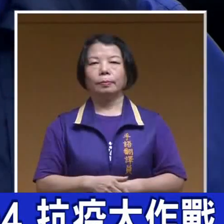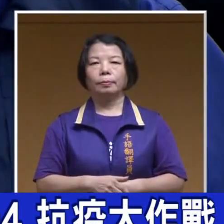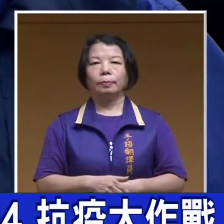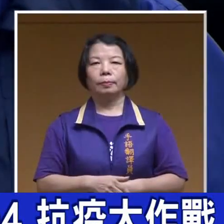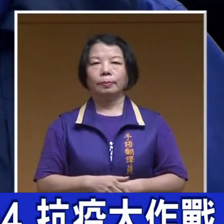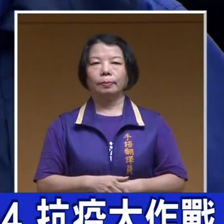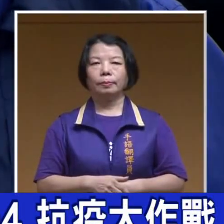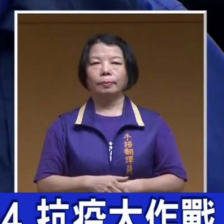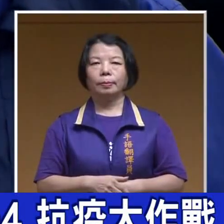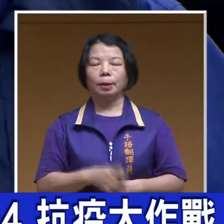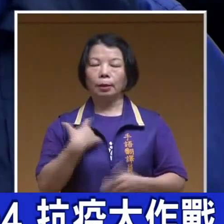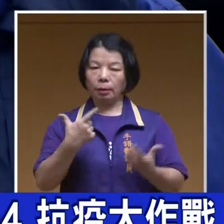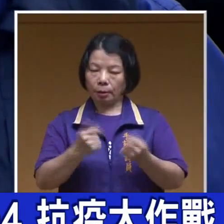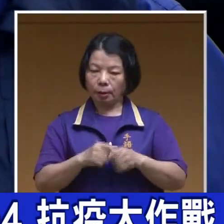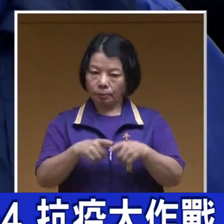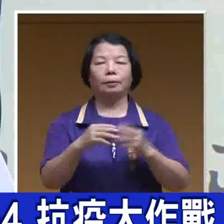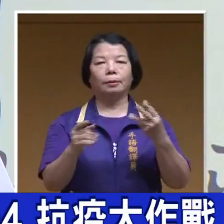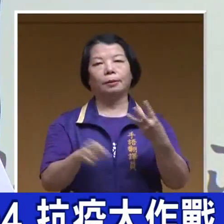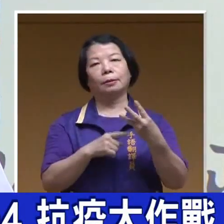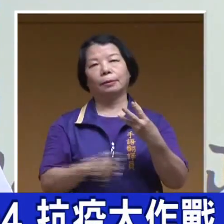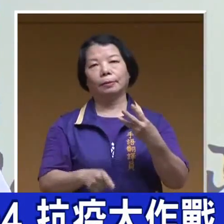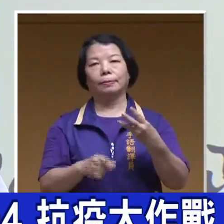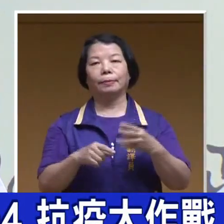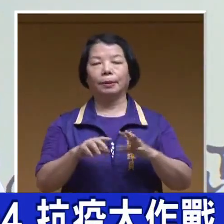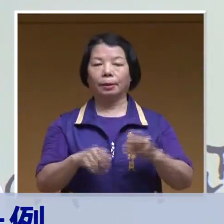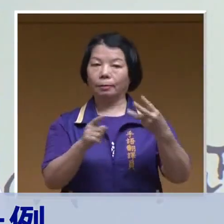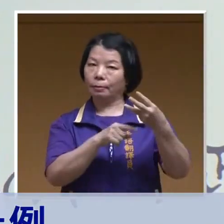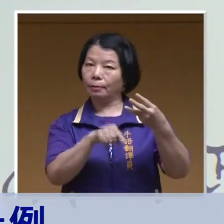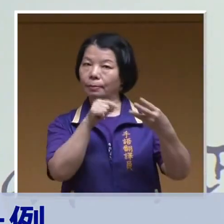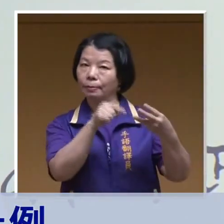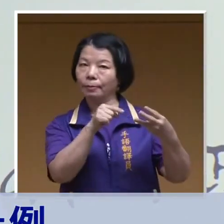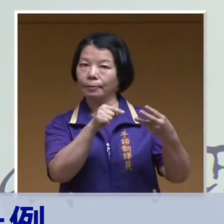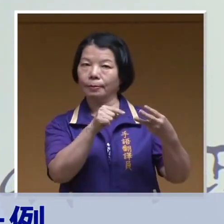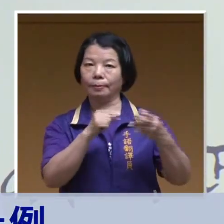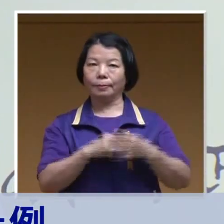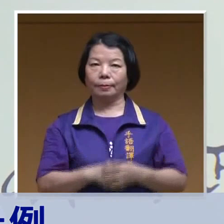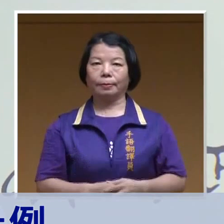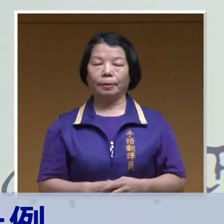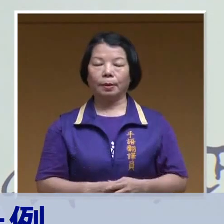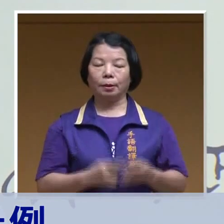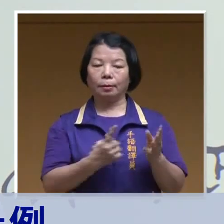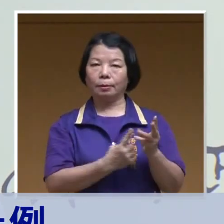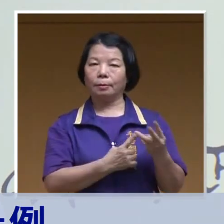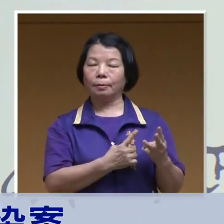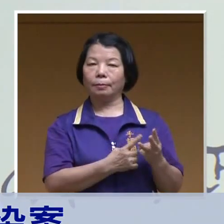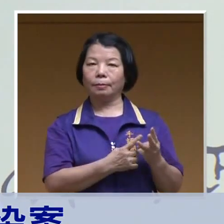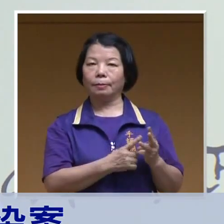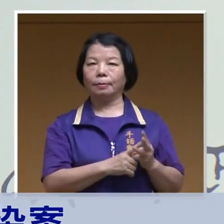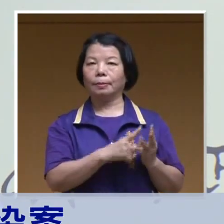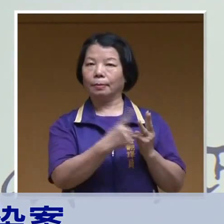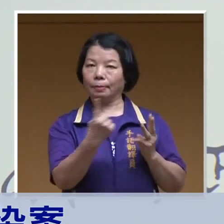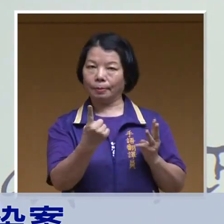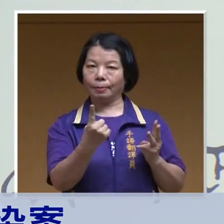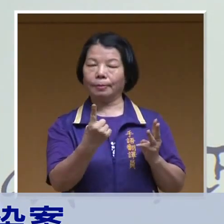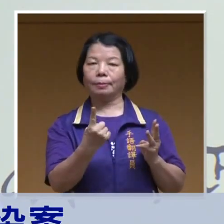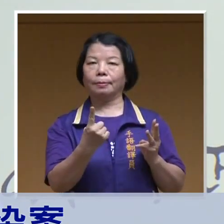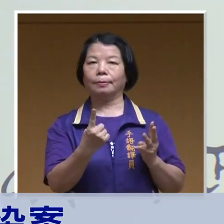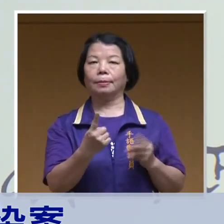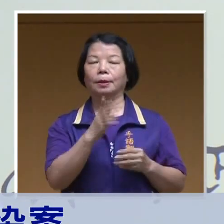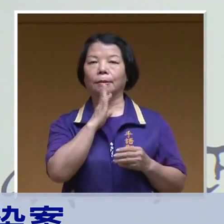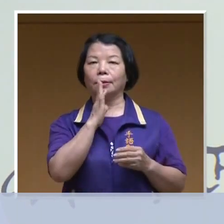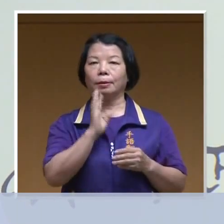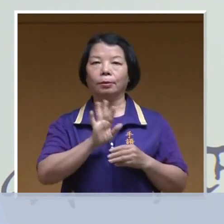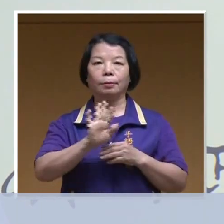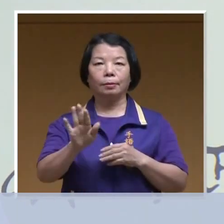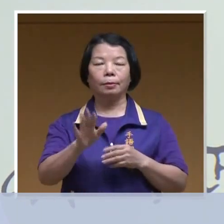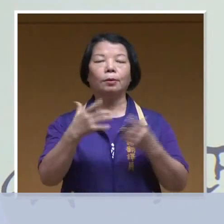五号再新增3例本土病例， 这3例其中的1例是原来大社的感染案，另